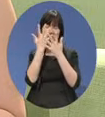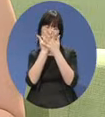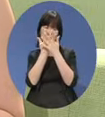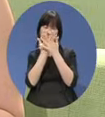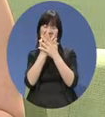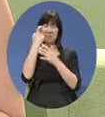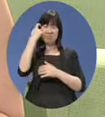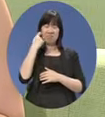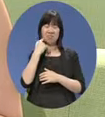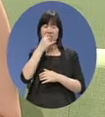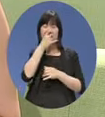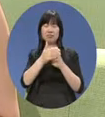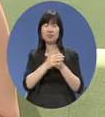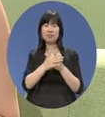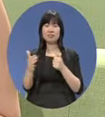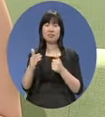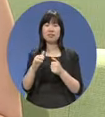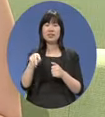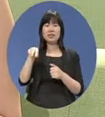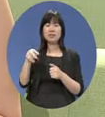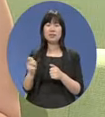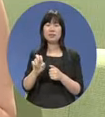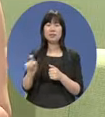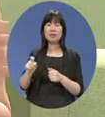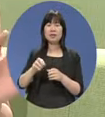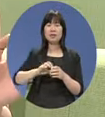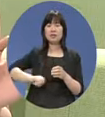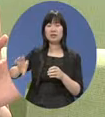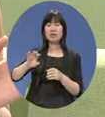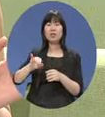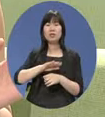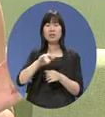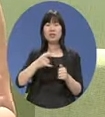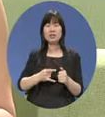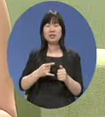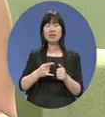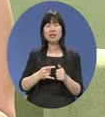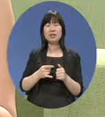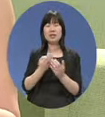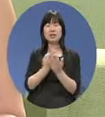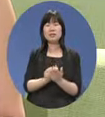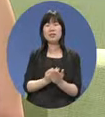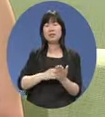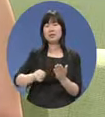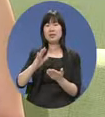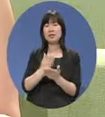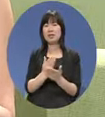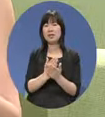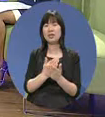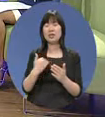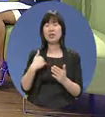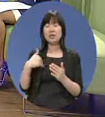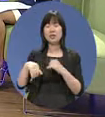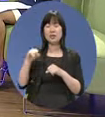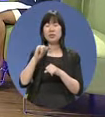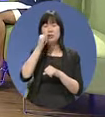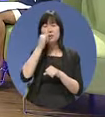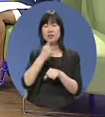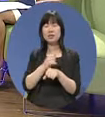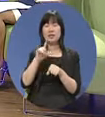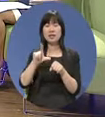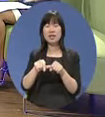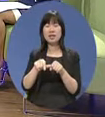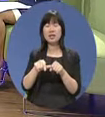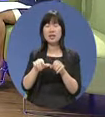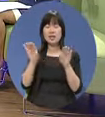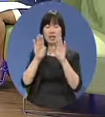애매모호해요. 그렇죠. 그래서 과감히 소파를 치우는 거. 왜냐면 우리에겐 침대가 있기 때문에. 침대를 치울 게 아니라 소파를. 예, 소파를 치우고 활동할 수 있게